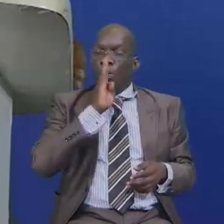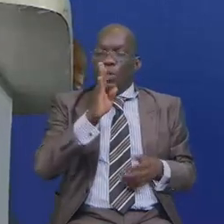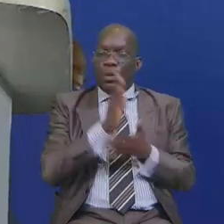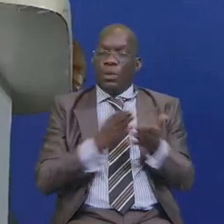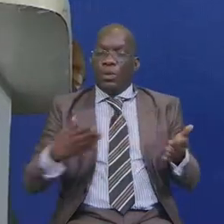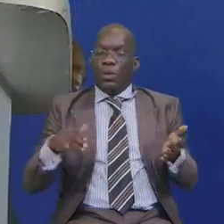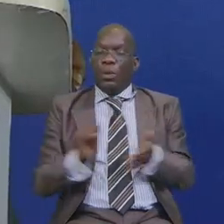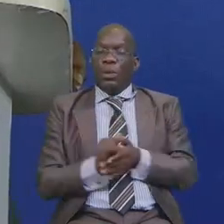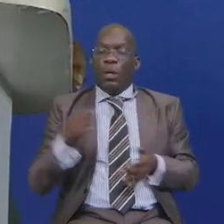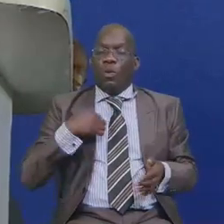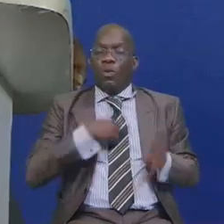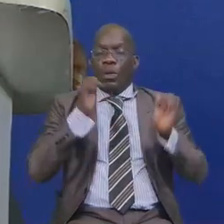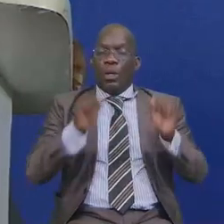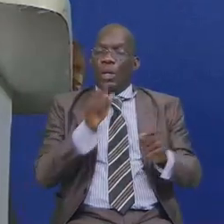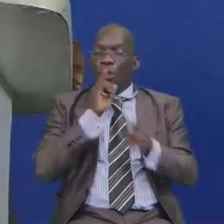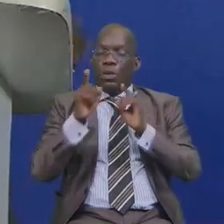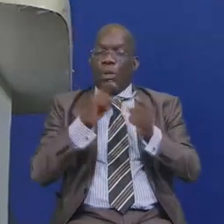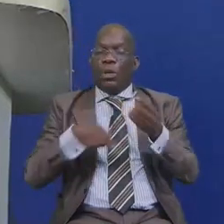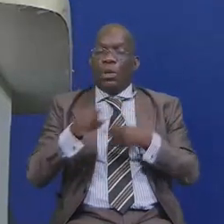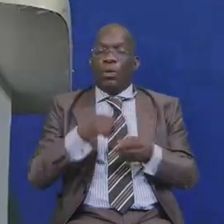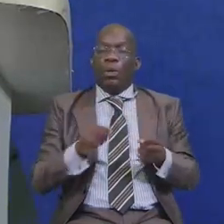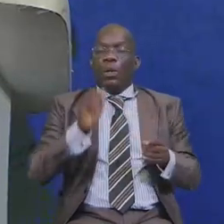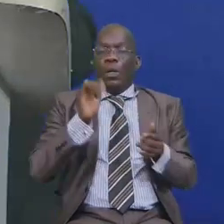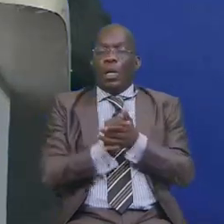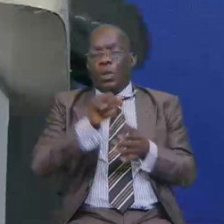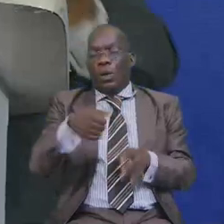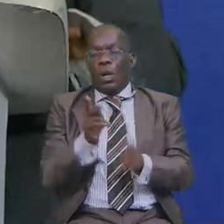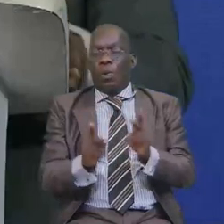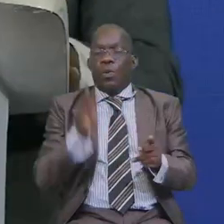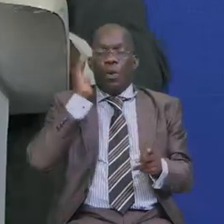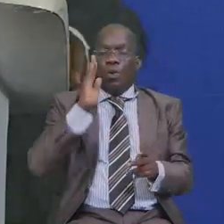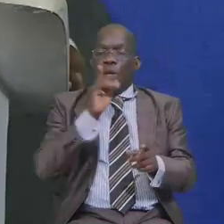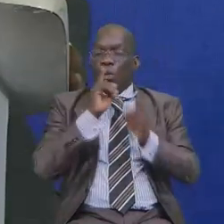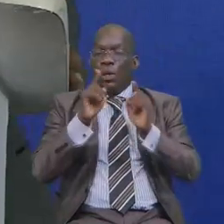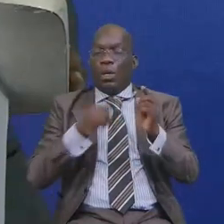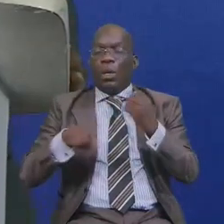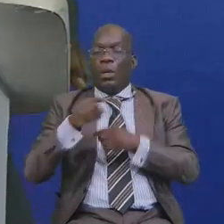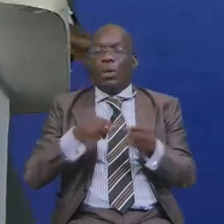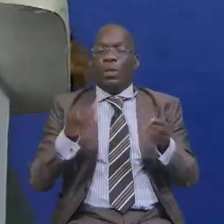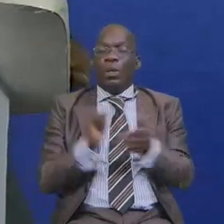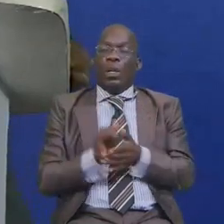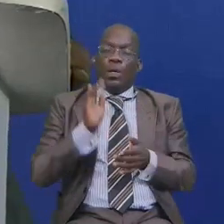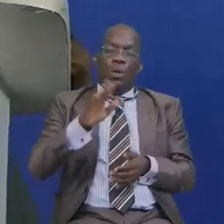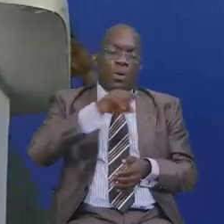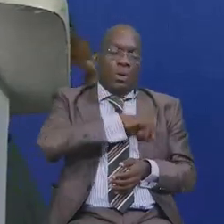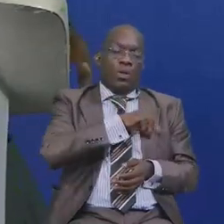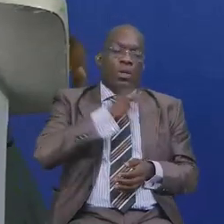chose dont on peut parler et les autres pourront en parler. Ta conscience rendra témoignage